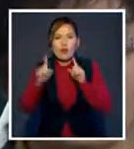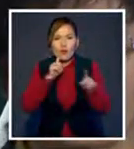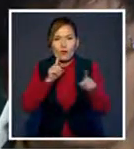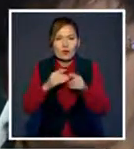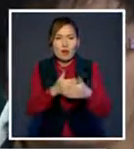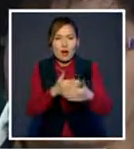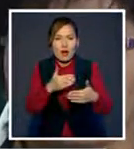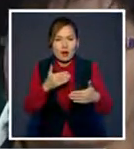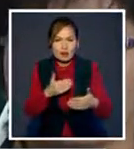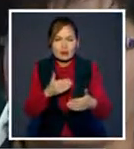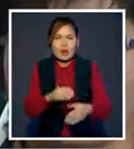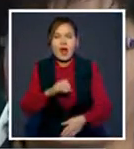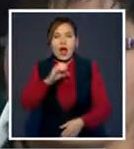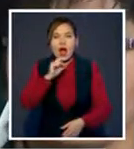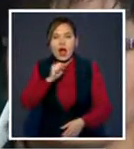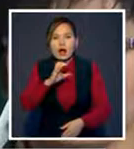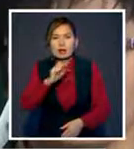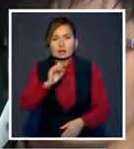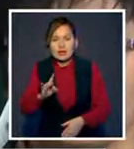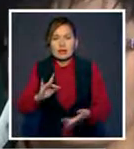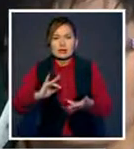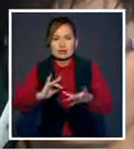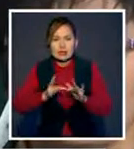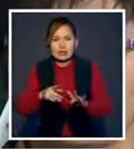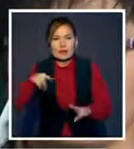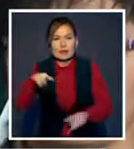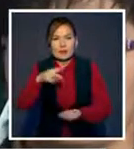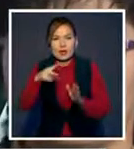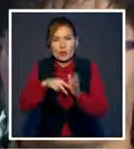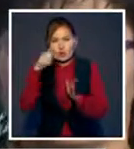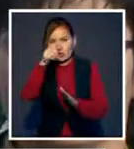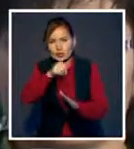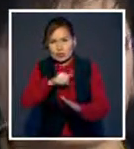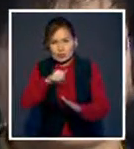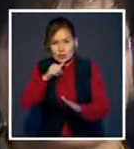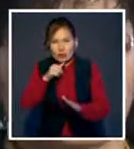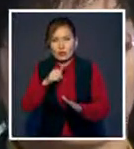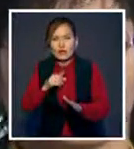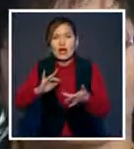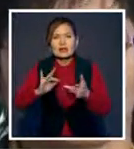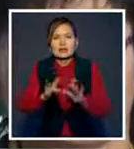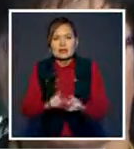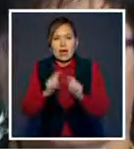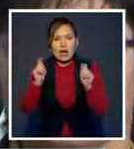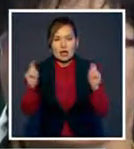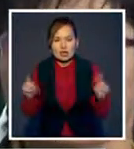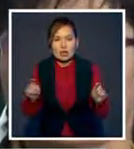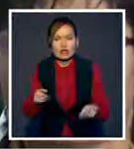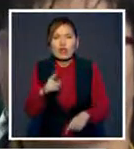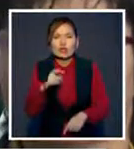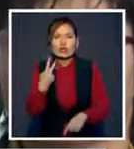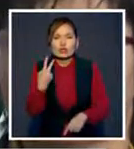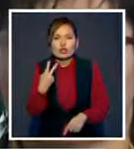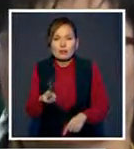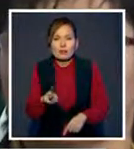арнайы сайт АСАР 2017 кейзет деген сайт ашылды. Бұл сайтқа 120-дан